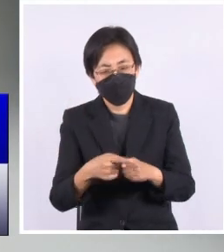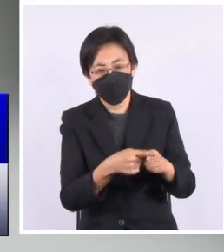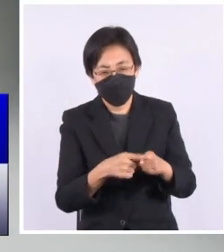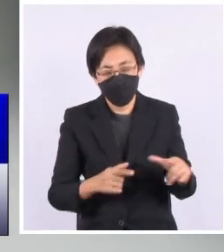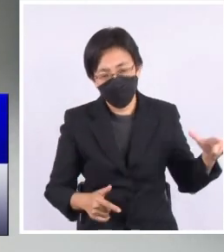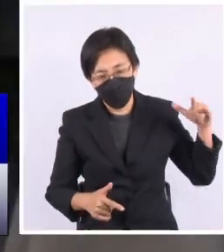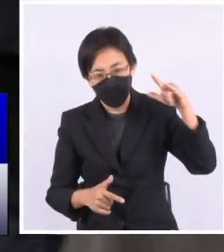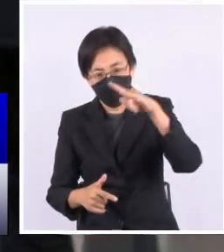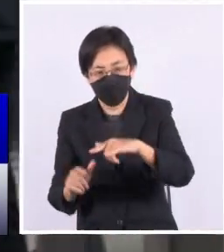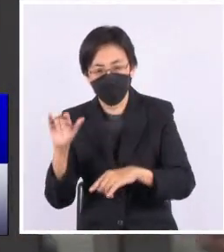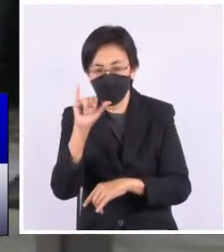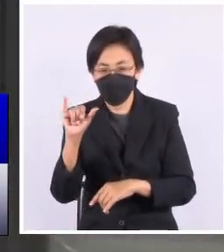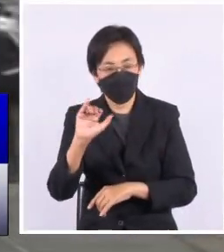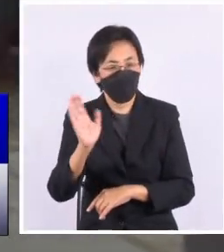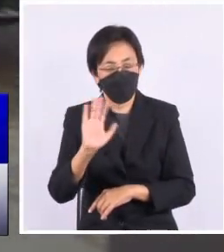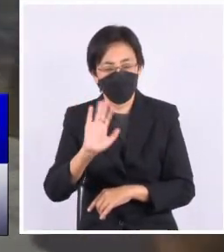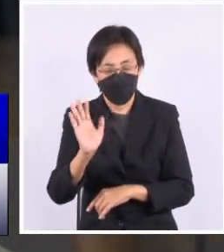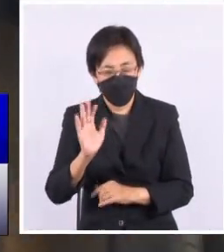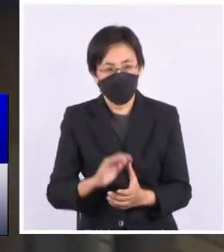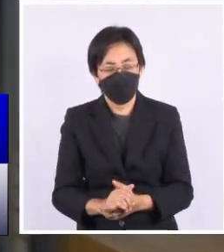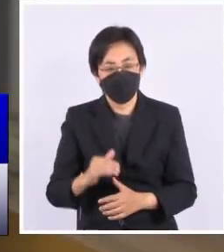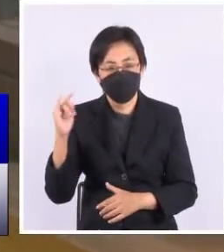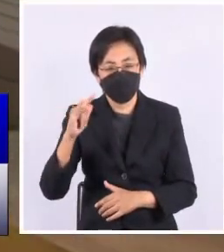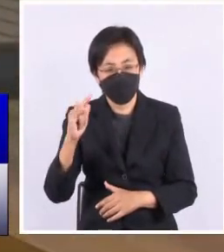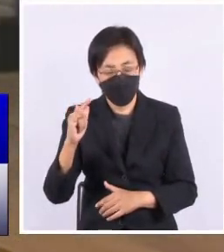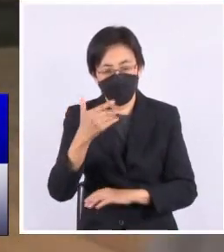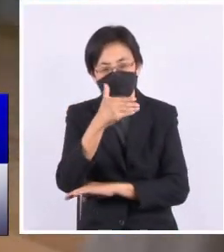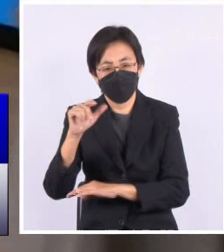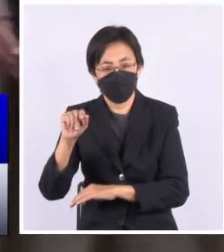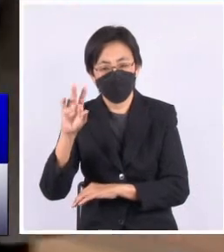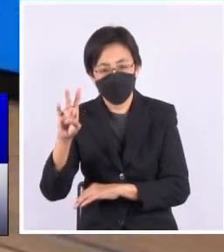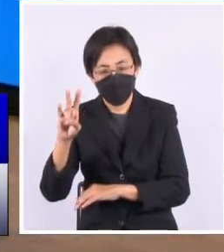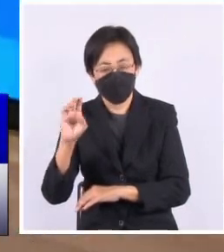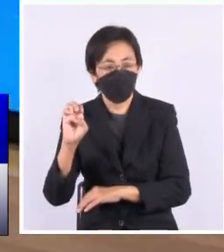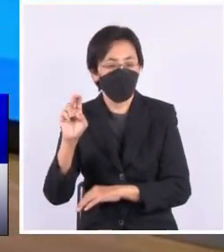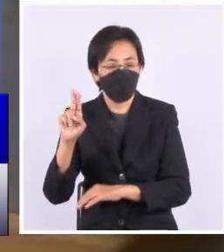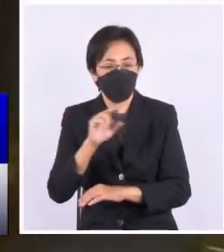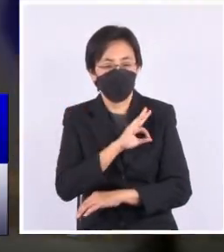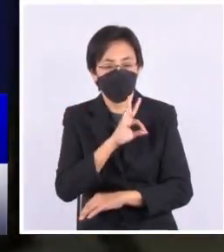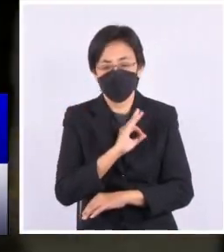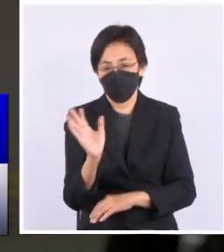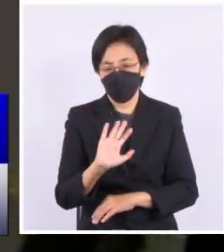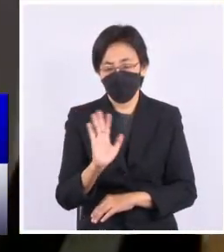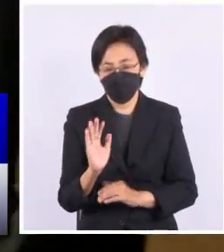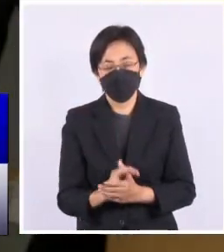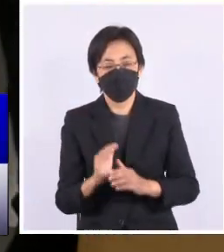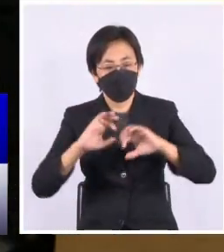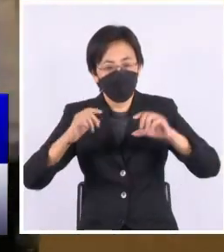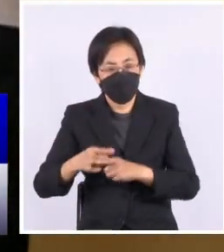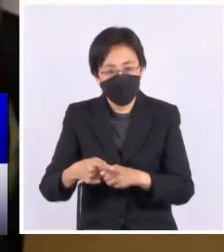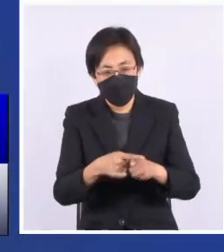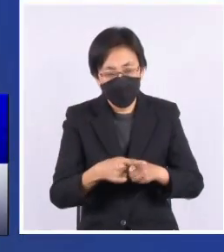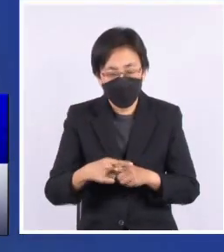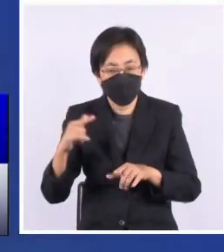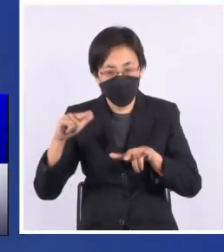บินผ่านน่านฟ้าและลงจอดที่ท่าอากาศยานของ 20ประเทศของสมาชิกอีอยู่กับหลังจากที่ทางการไปรู้นั้นส่งเครื่องบินรบ